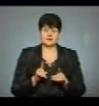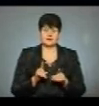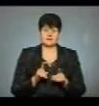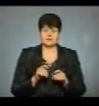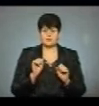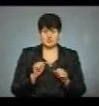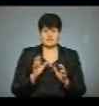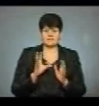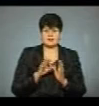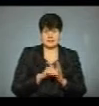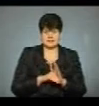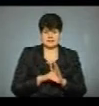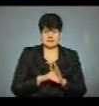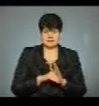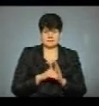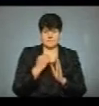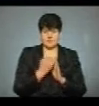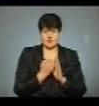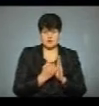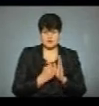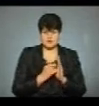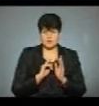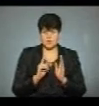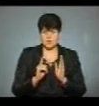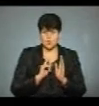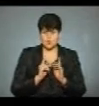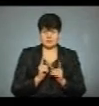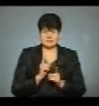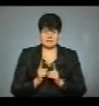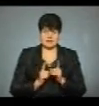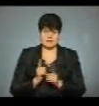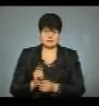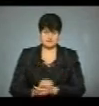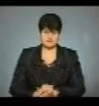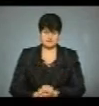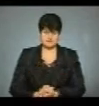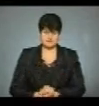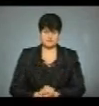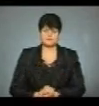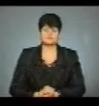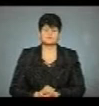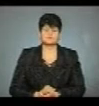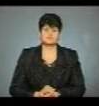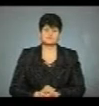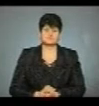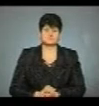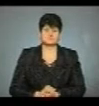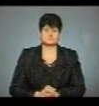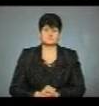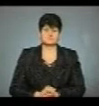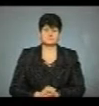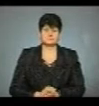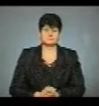зміг внести в розклад руху зміни. Любов Гадомська, Андрій Прокопів. Новини на